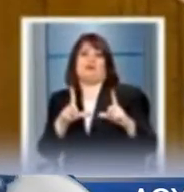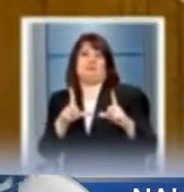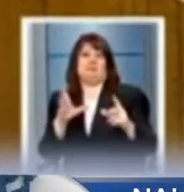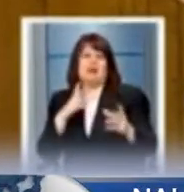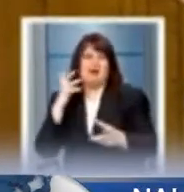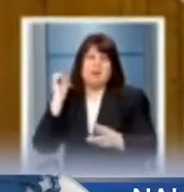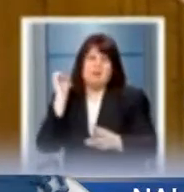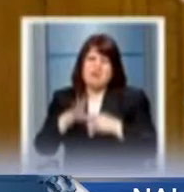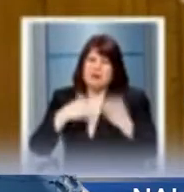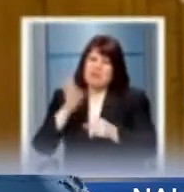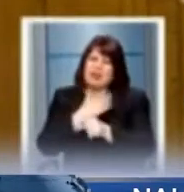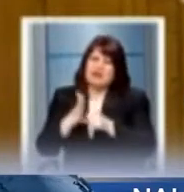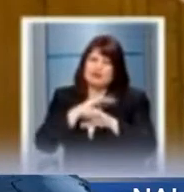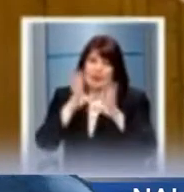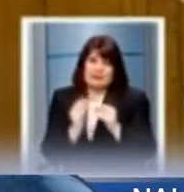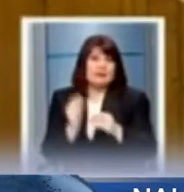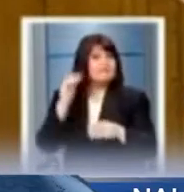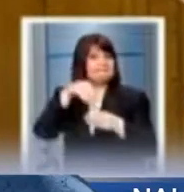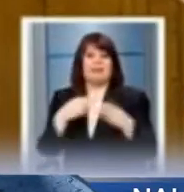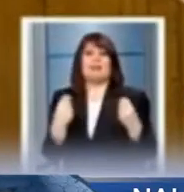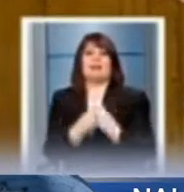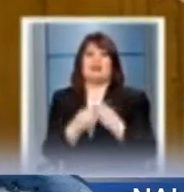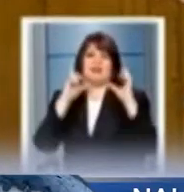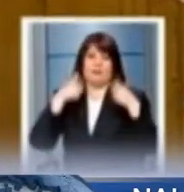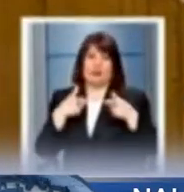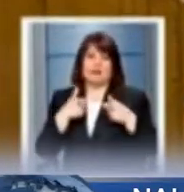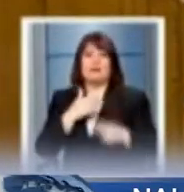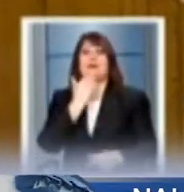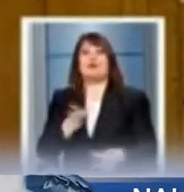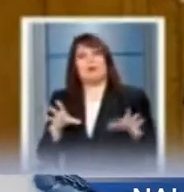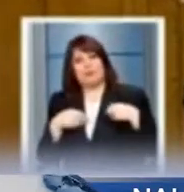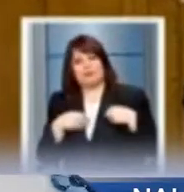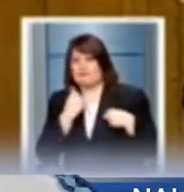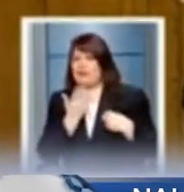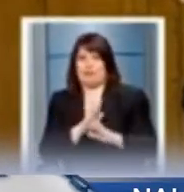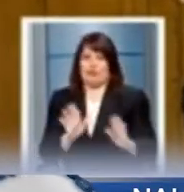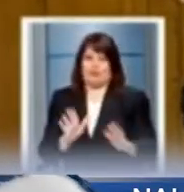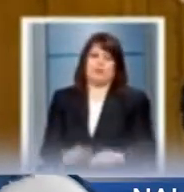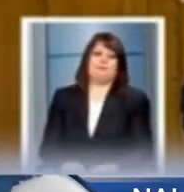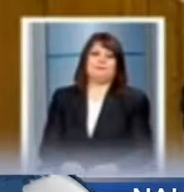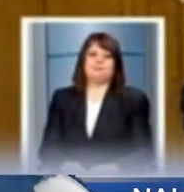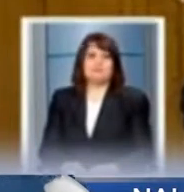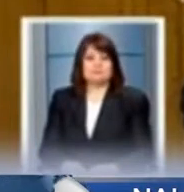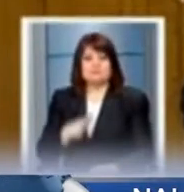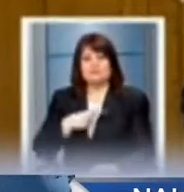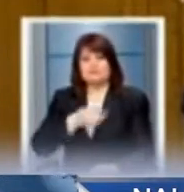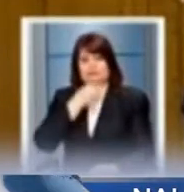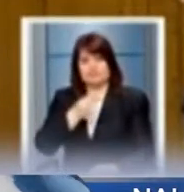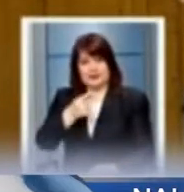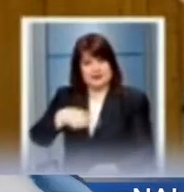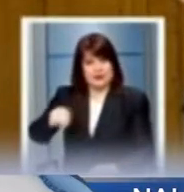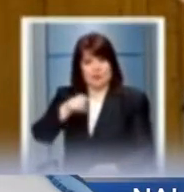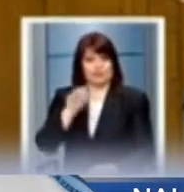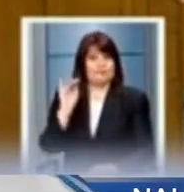δεν έχουν θέση σε μια δημοκρατία και δεν πρόκειται να γίνουν ανεκτές. Θα ήθελα να κάνω μια έκκληση σε όλους